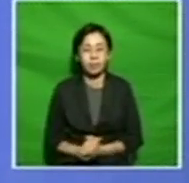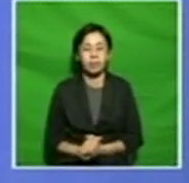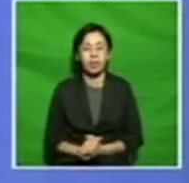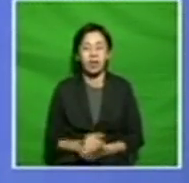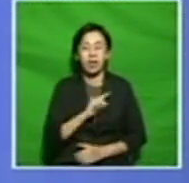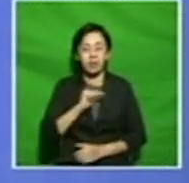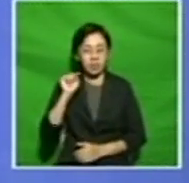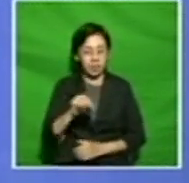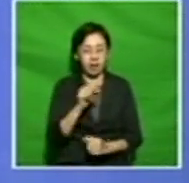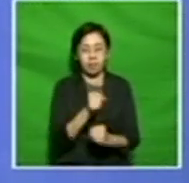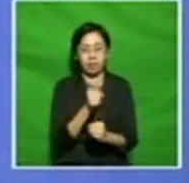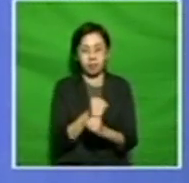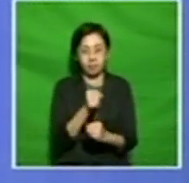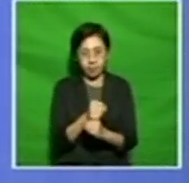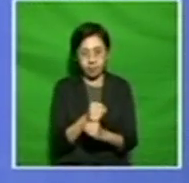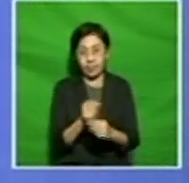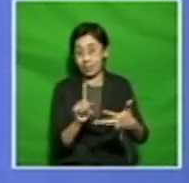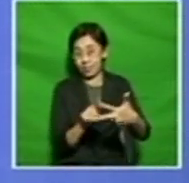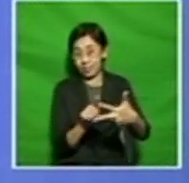ให้มีการเตรียม